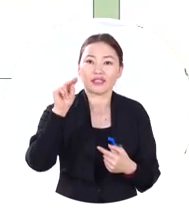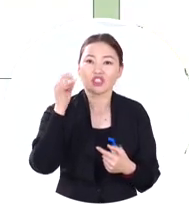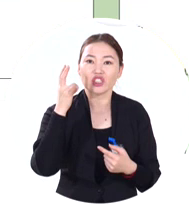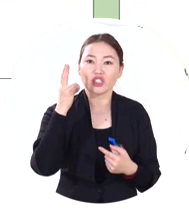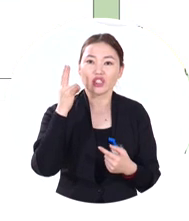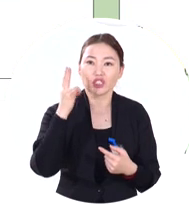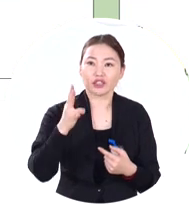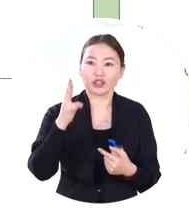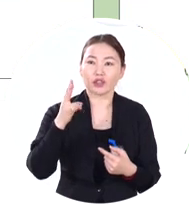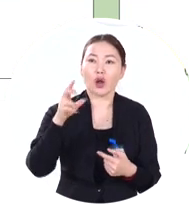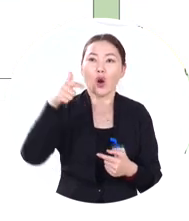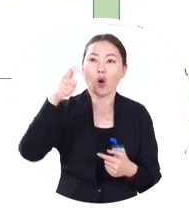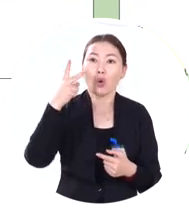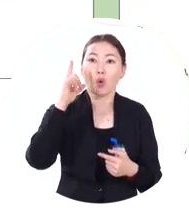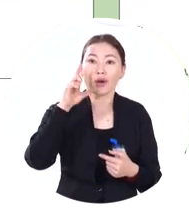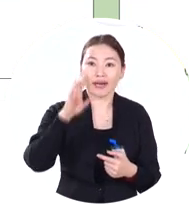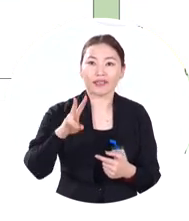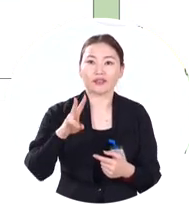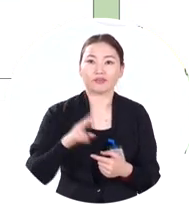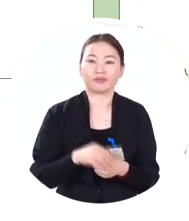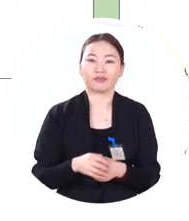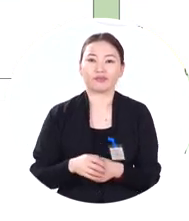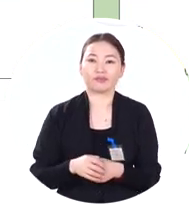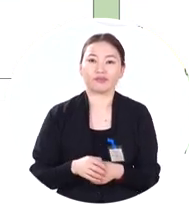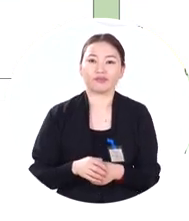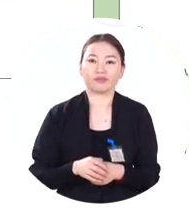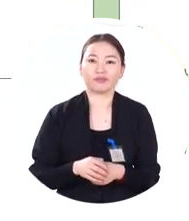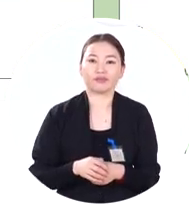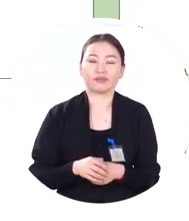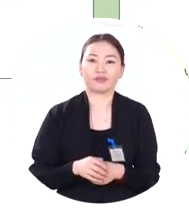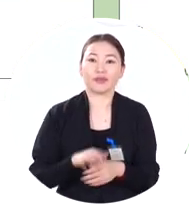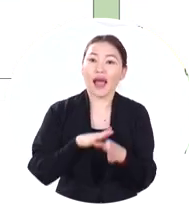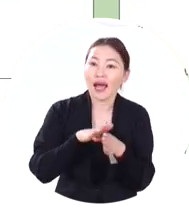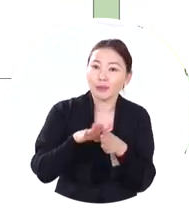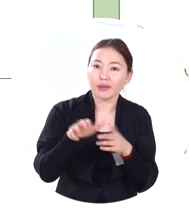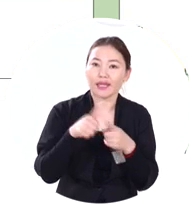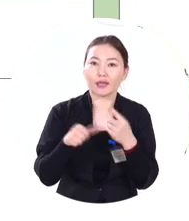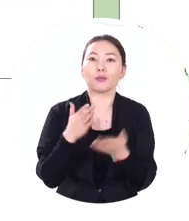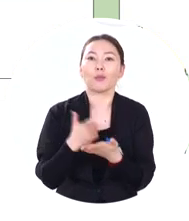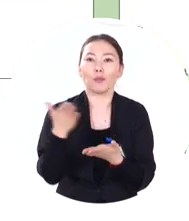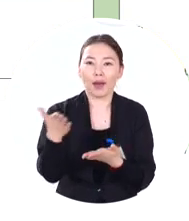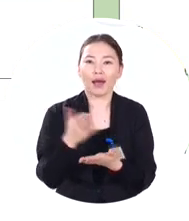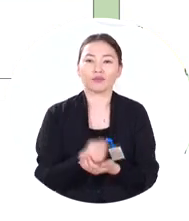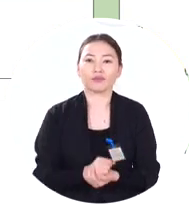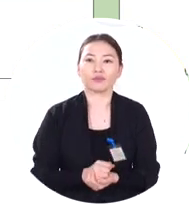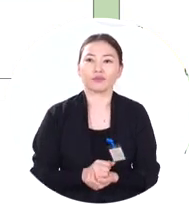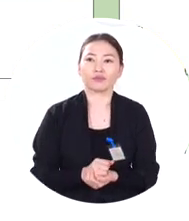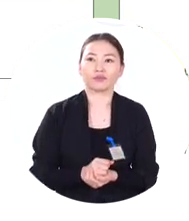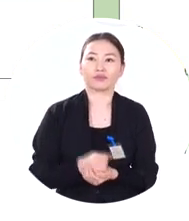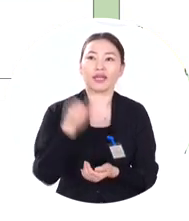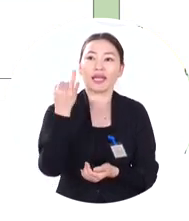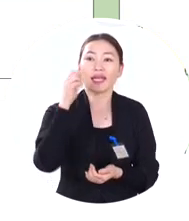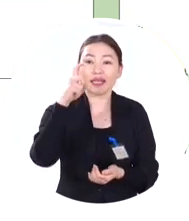Ингээ хөндлөнгийн нэг манж чин гүрний албан ёсны нэр нь дайчин гүрэн буюу Их Ариун улс гэсэн утга бүхий нэр байгаа тийм